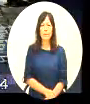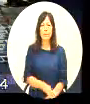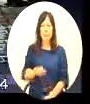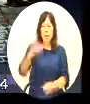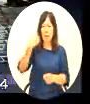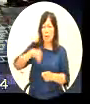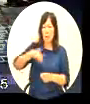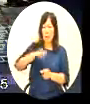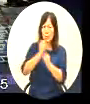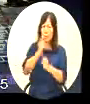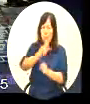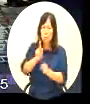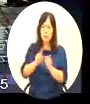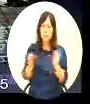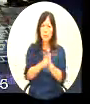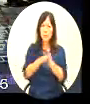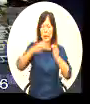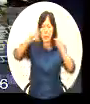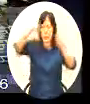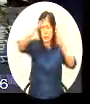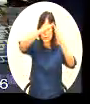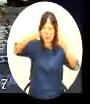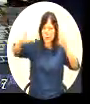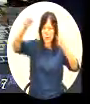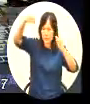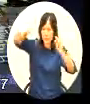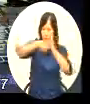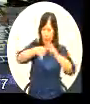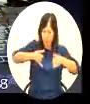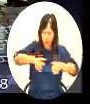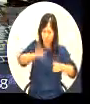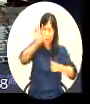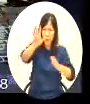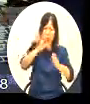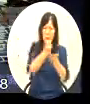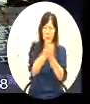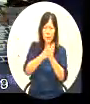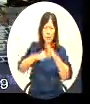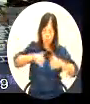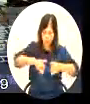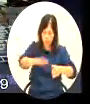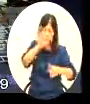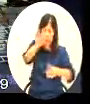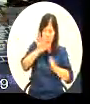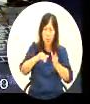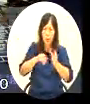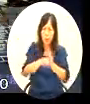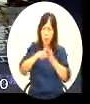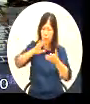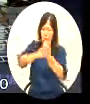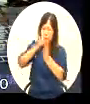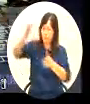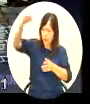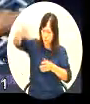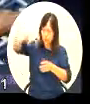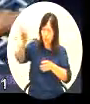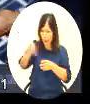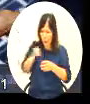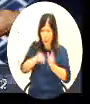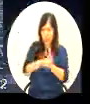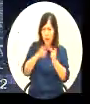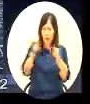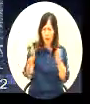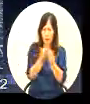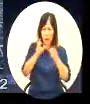国还有做什么？他们做太阳能的道路，在任何的我们道路的地方都来做太阳能，那可以做很多的发